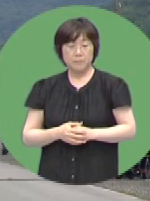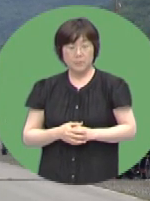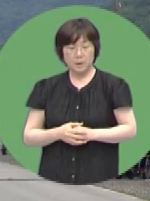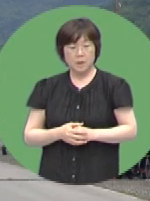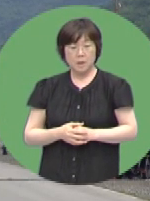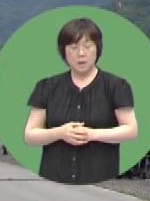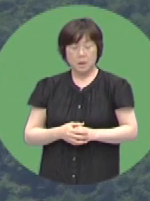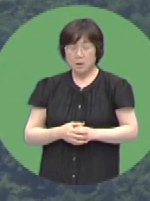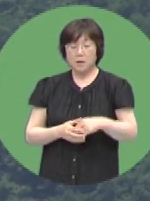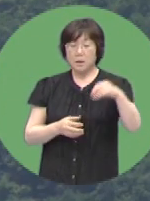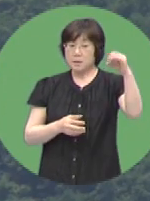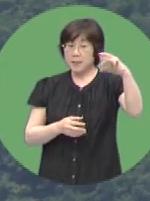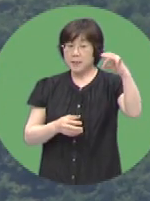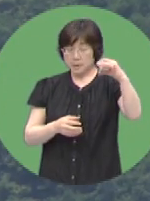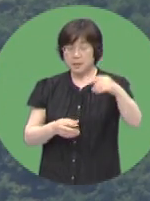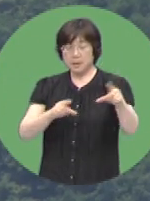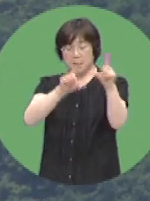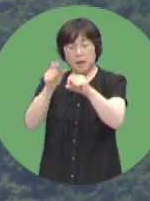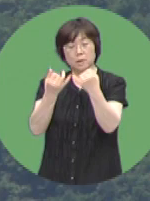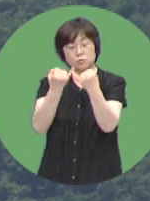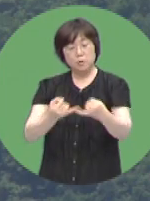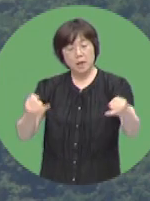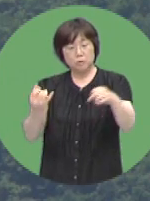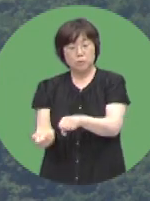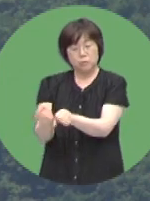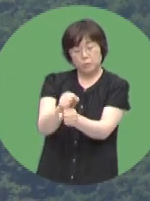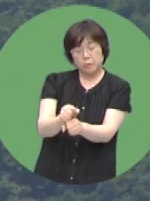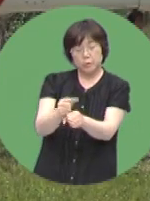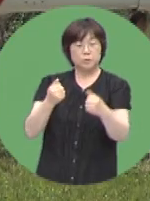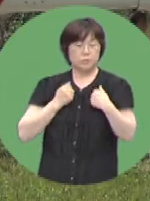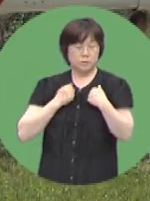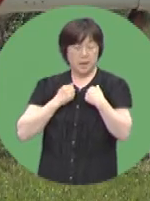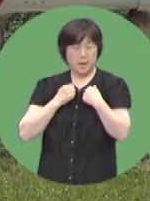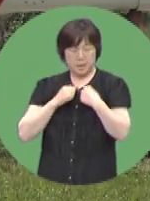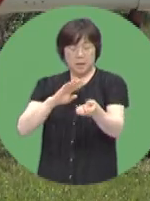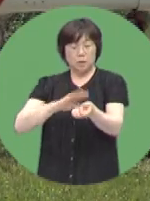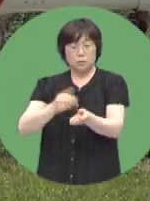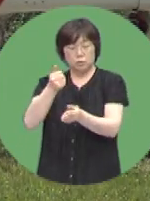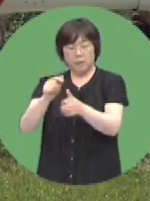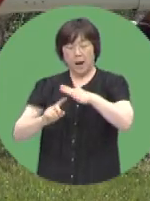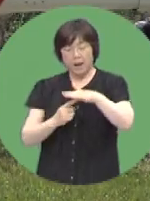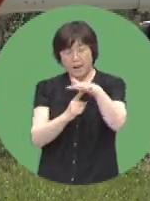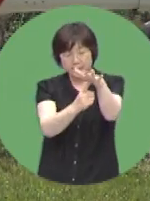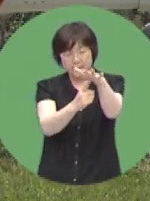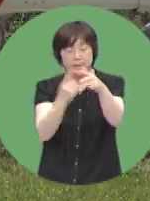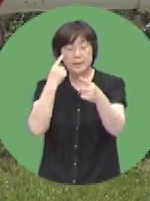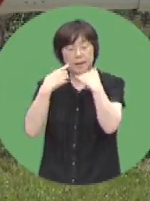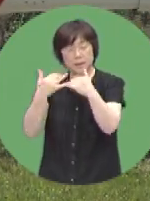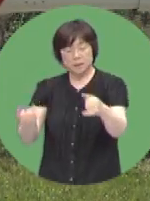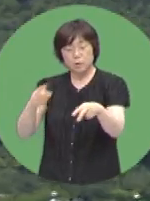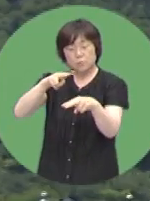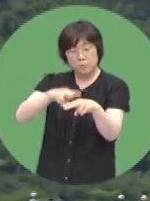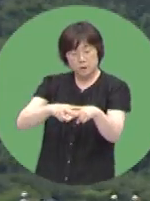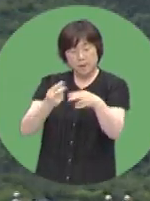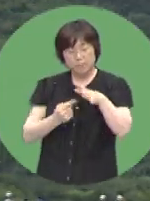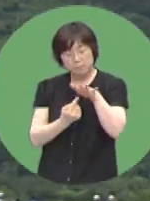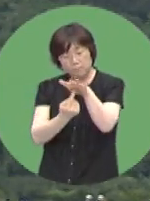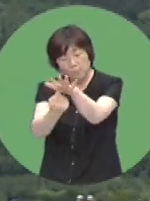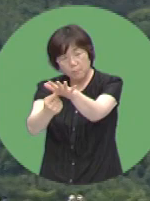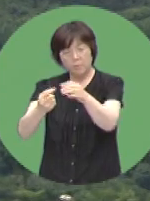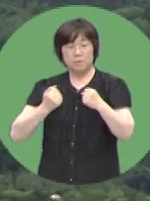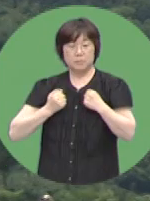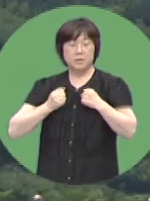また配電線などライフラインの復旧訓練や、ドクターヘリを使って負傷者を搬送する訓練も行われました